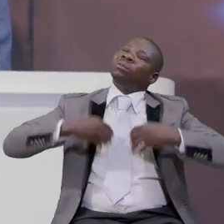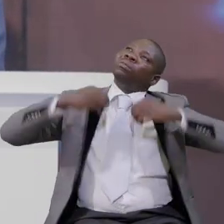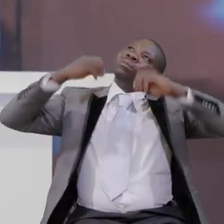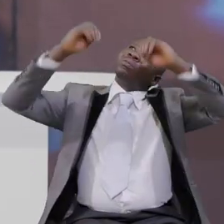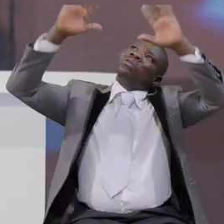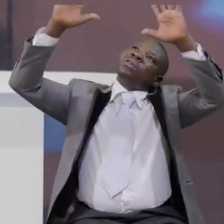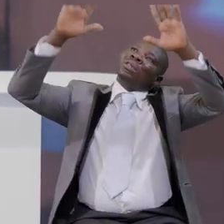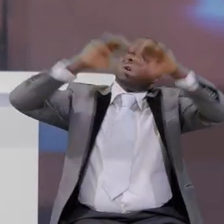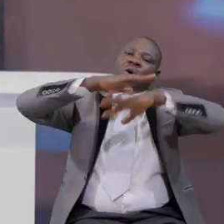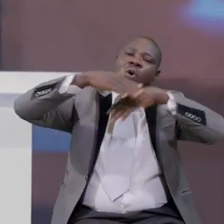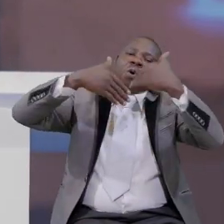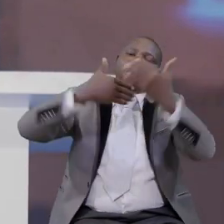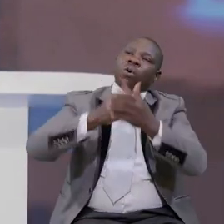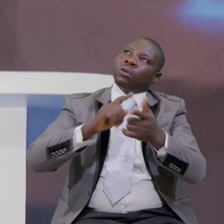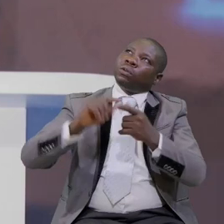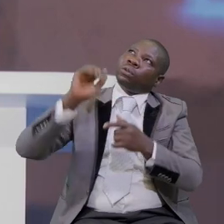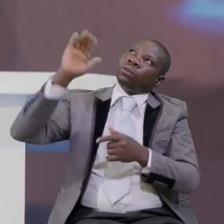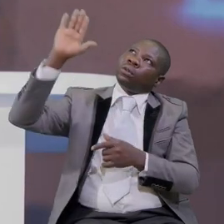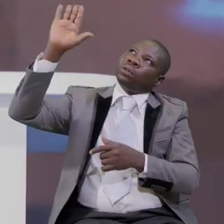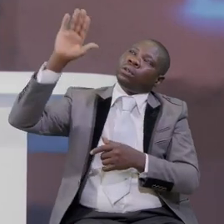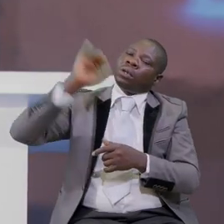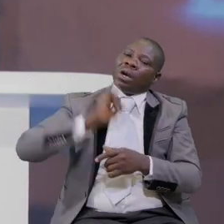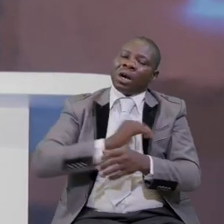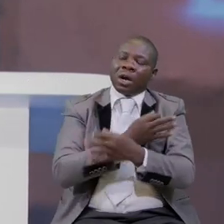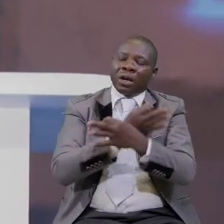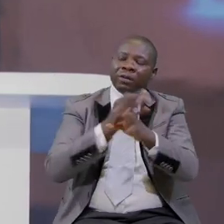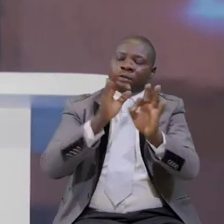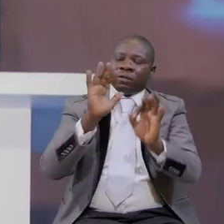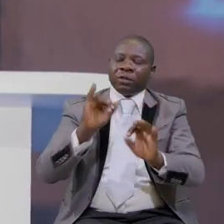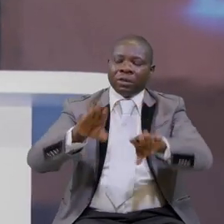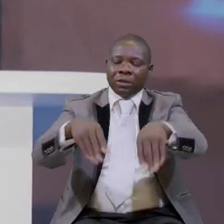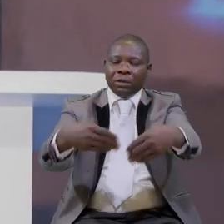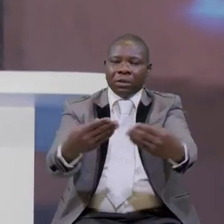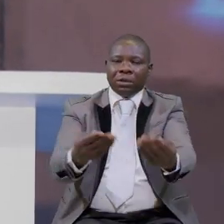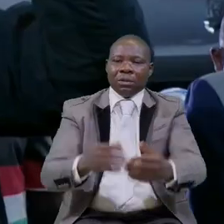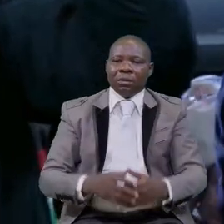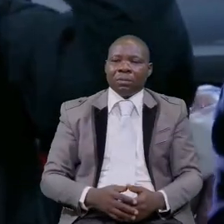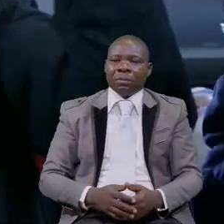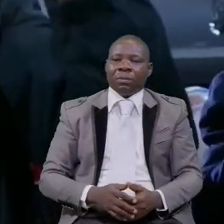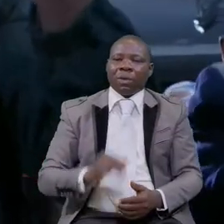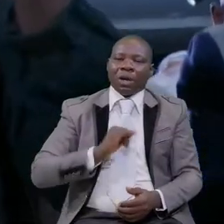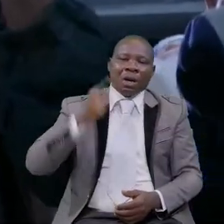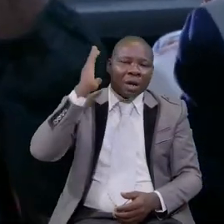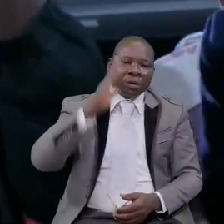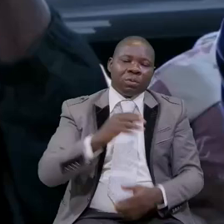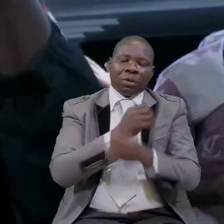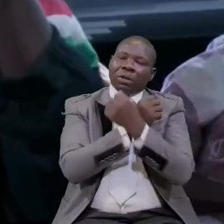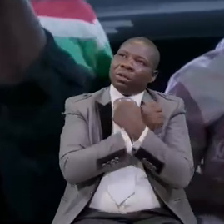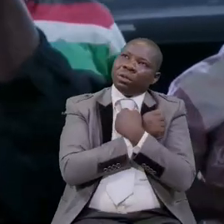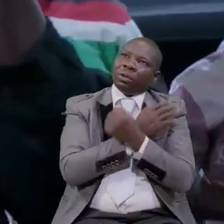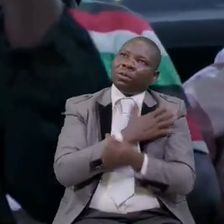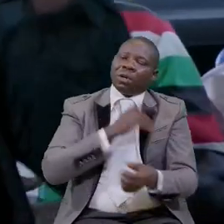j'abandonne. Tout à lui, gratuit, je donne. Je